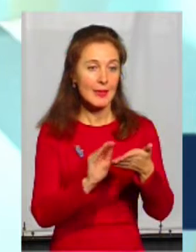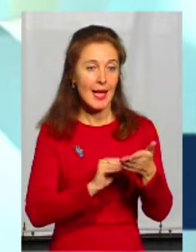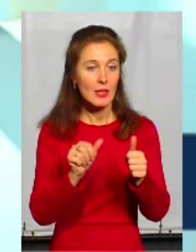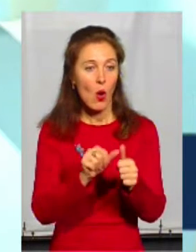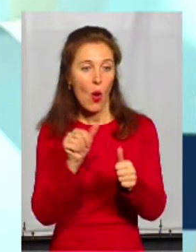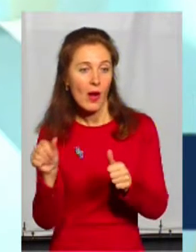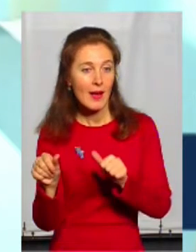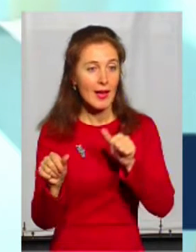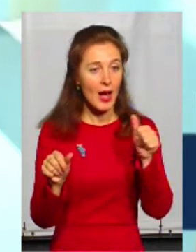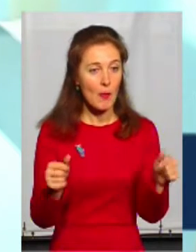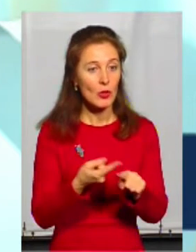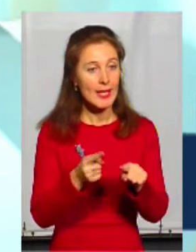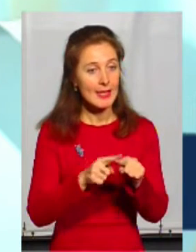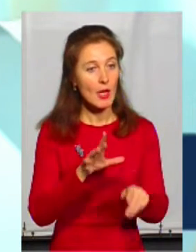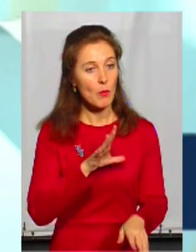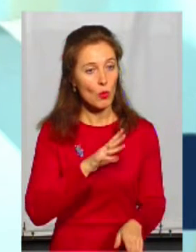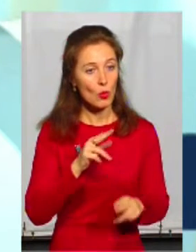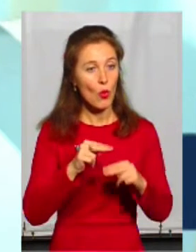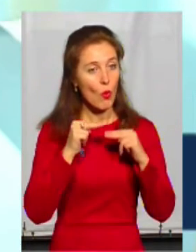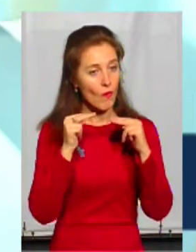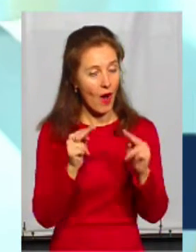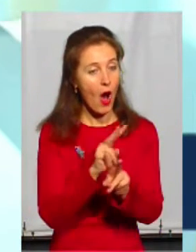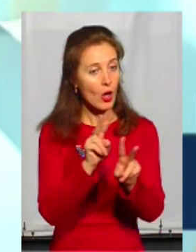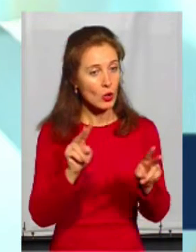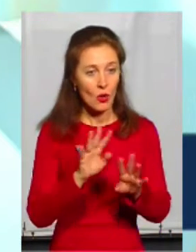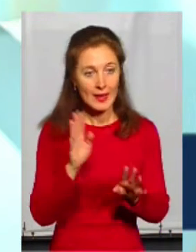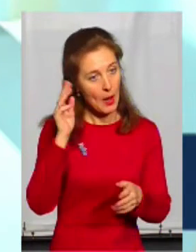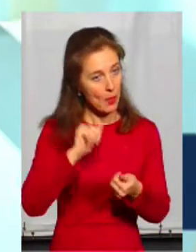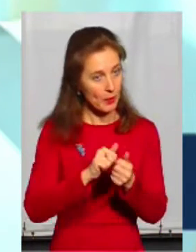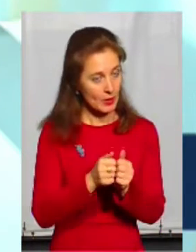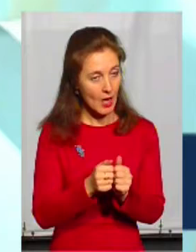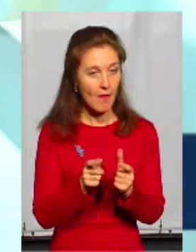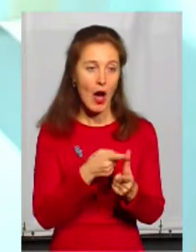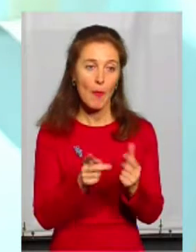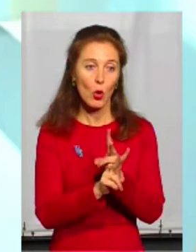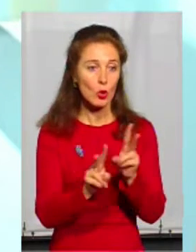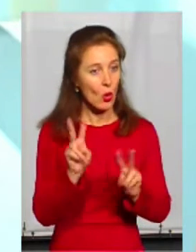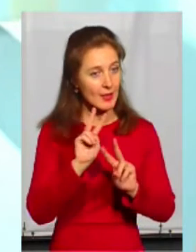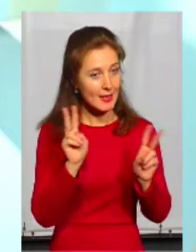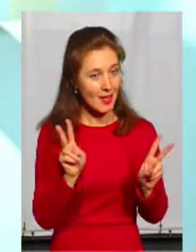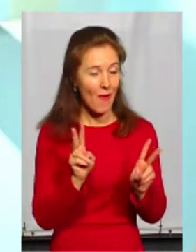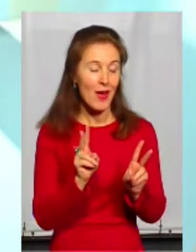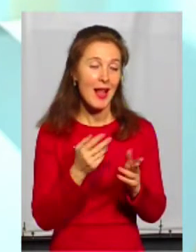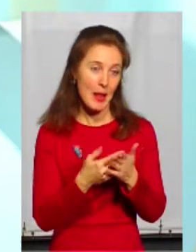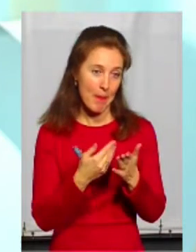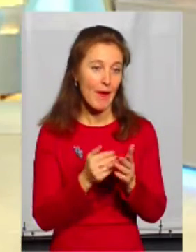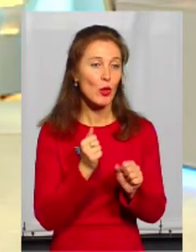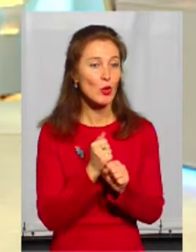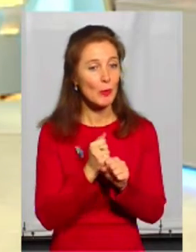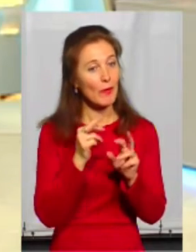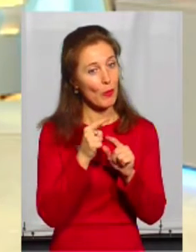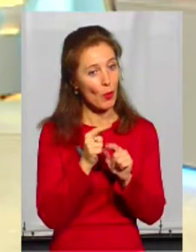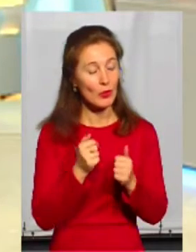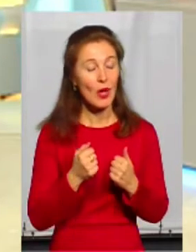що на це треба було звернути увагу, і хто не пам'ятав або не знав оцього нововведення, то, напевно, зробили помилку. Пані